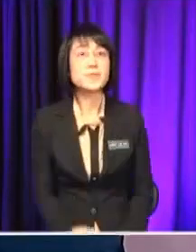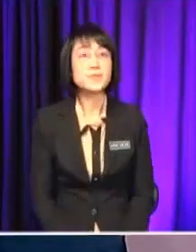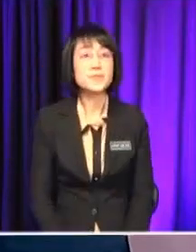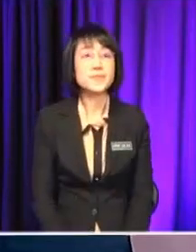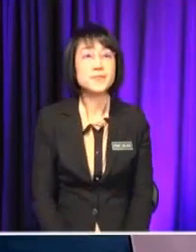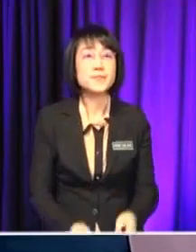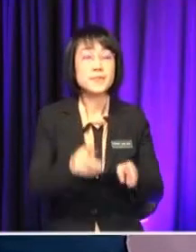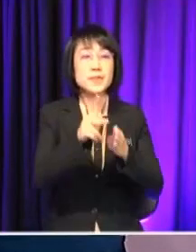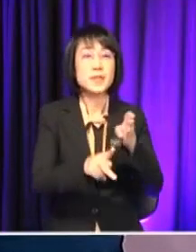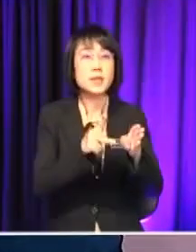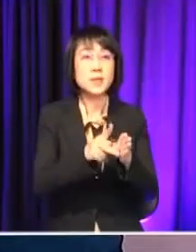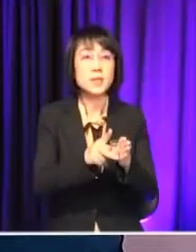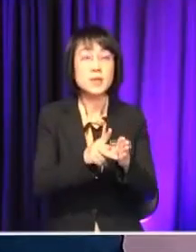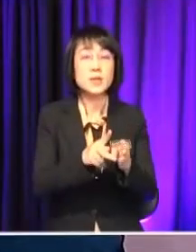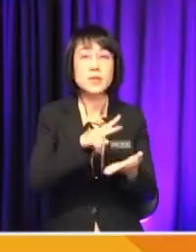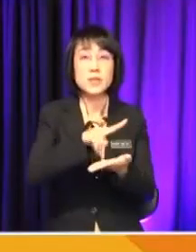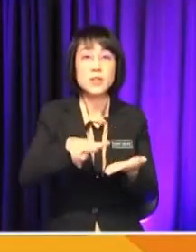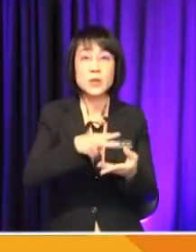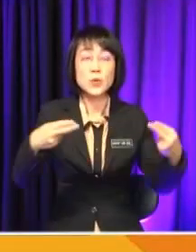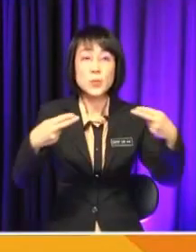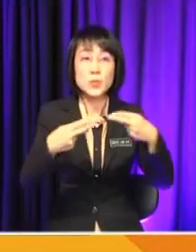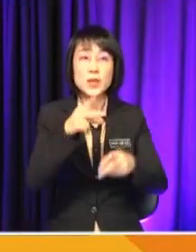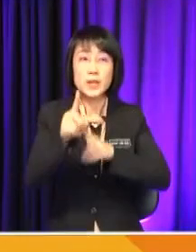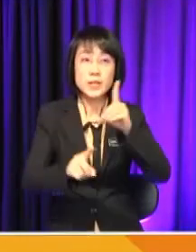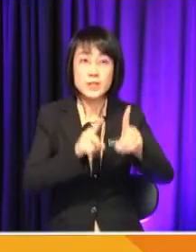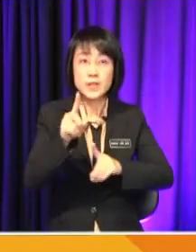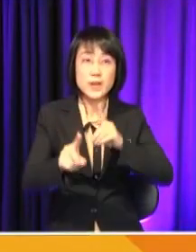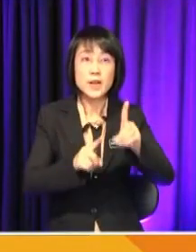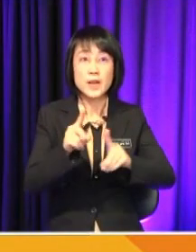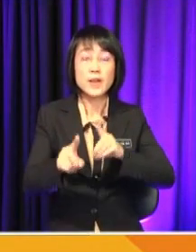menghubungkan isyarat ee video daripada kamera